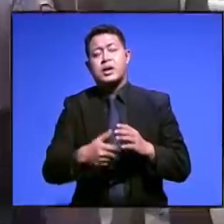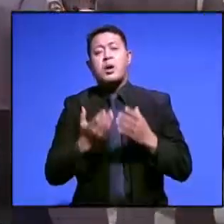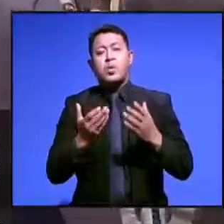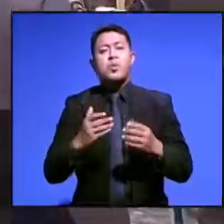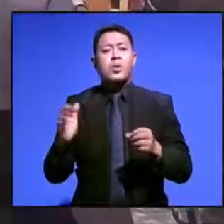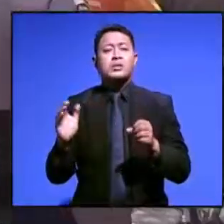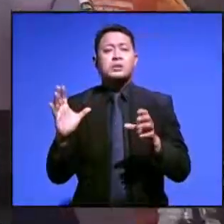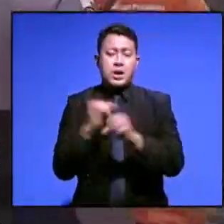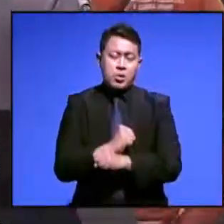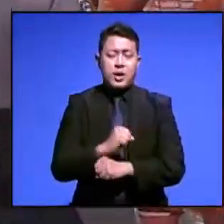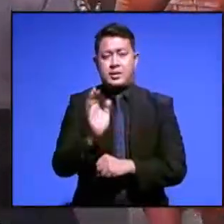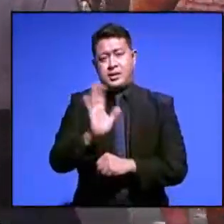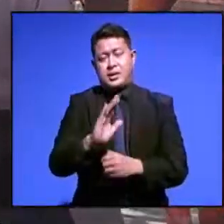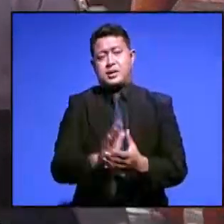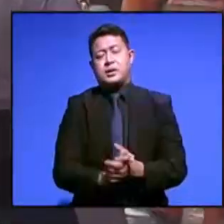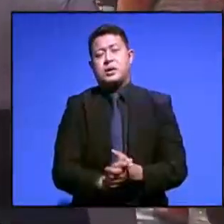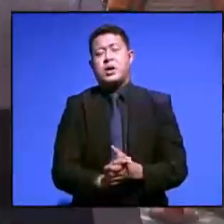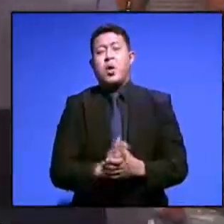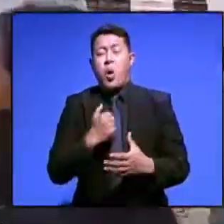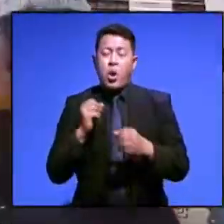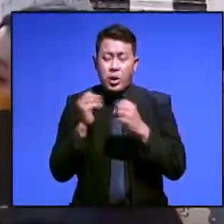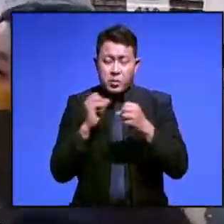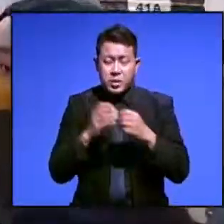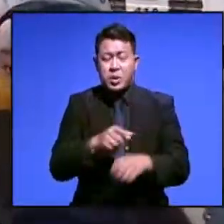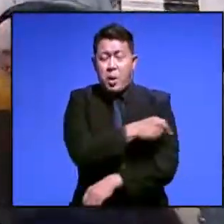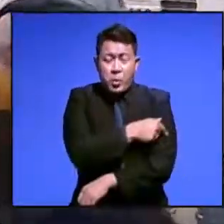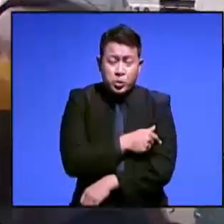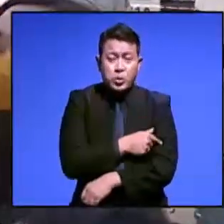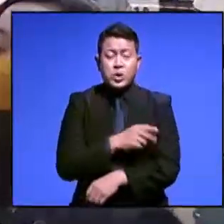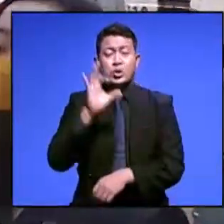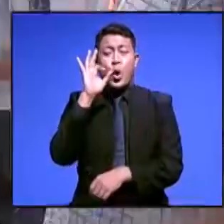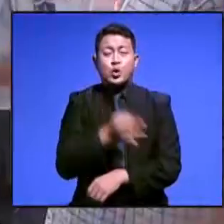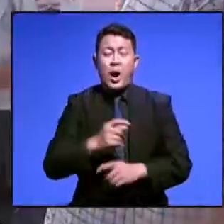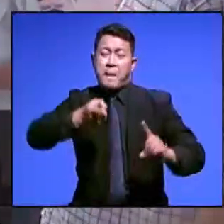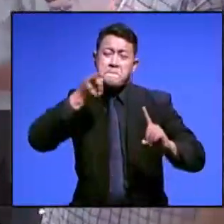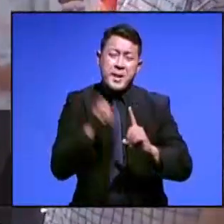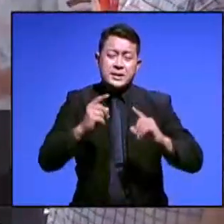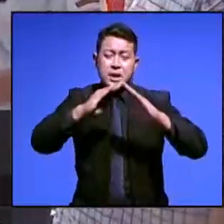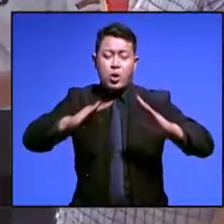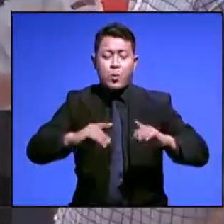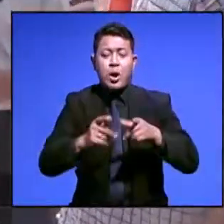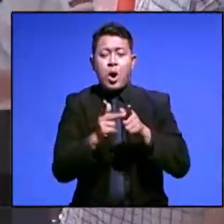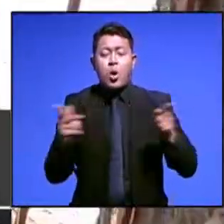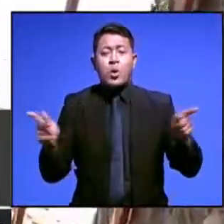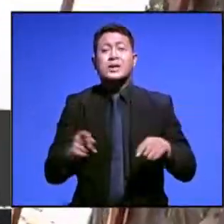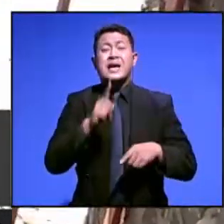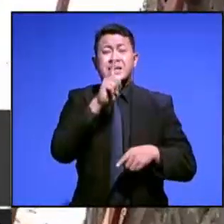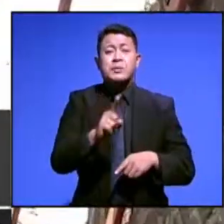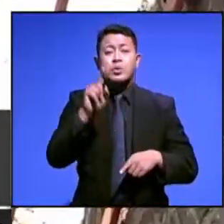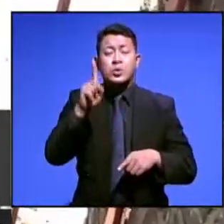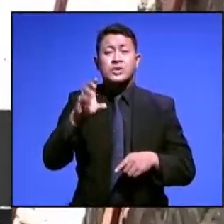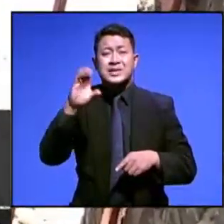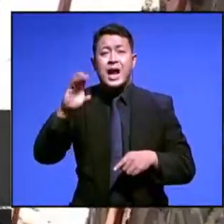dikabulkan. Meski sempat mendapatkan perlawanan, petugas akhirnya mengosongkan paksa rumah seluas 1.110